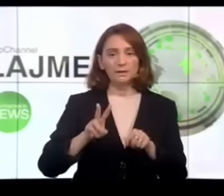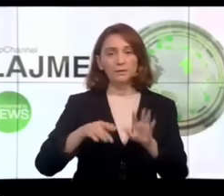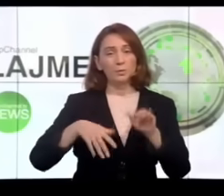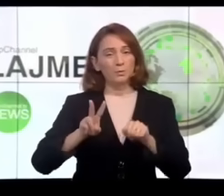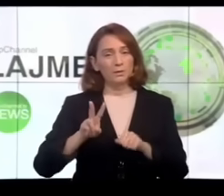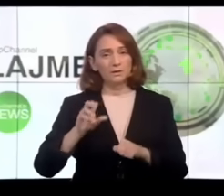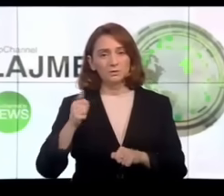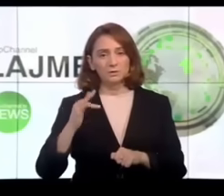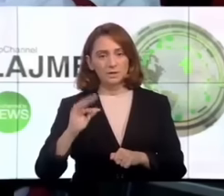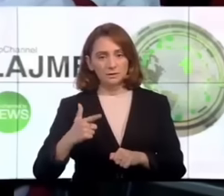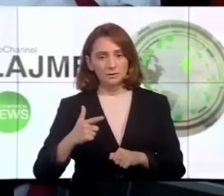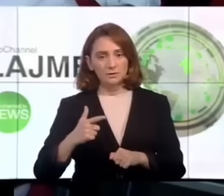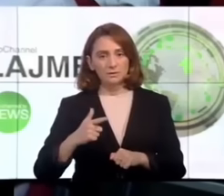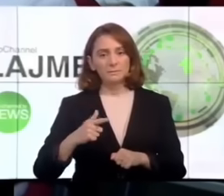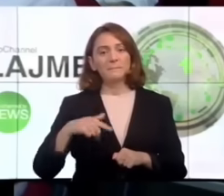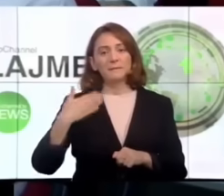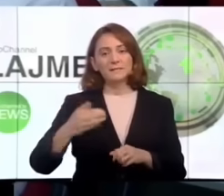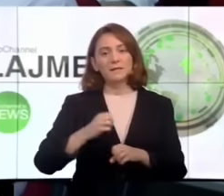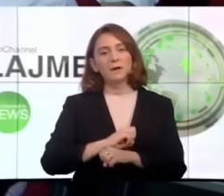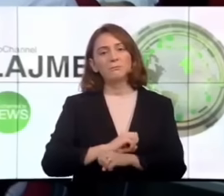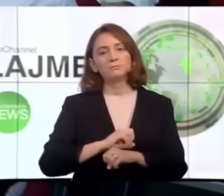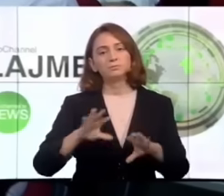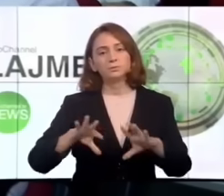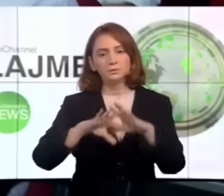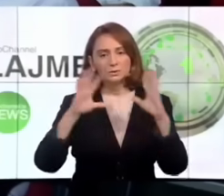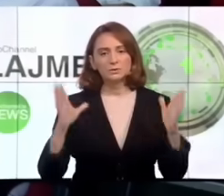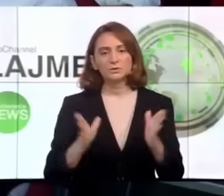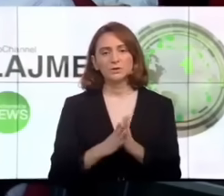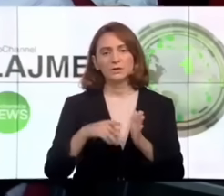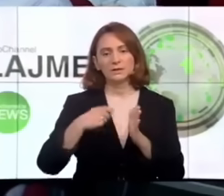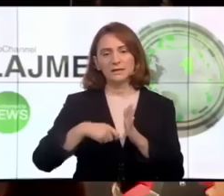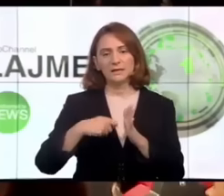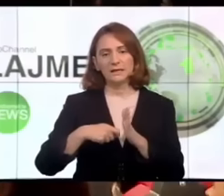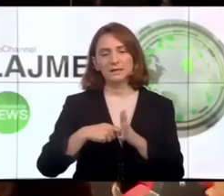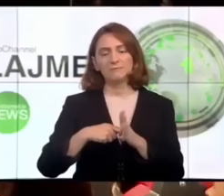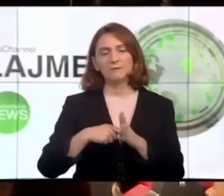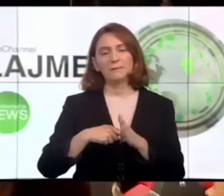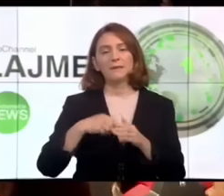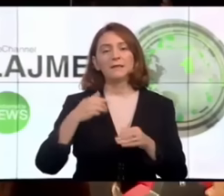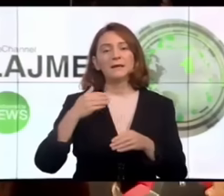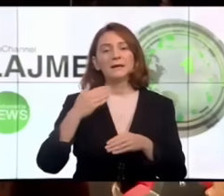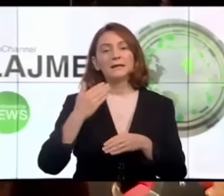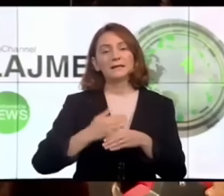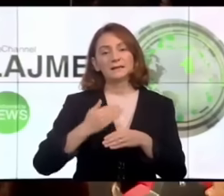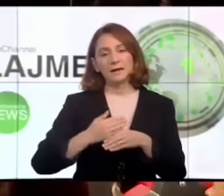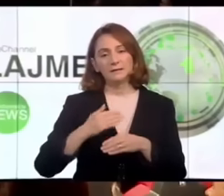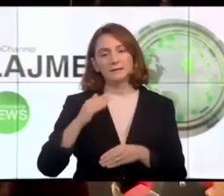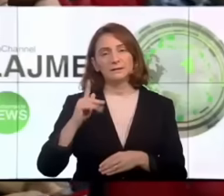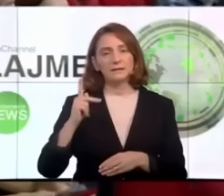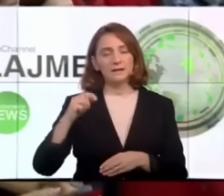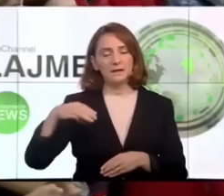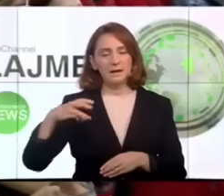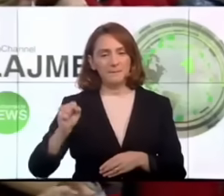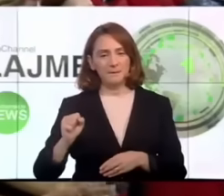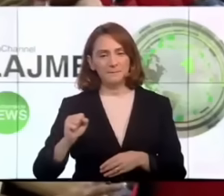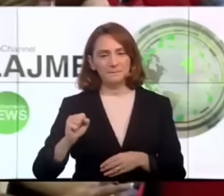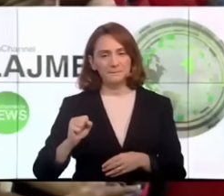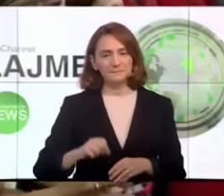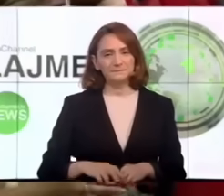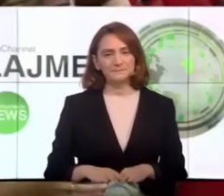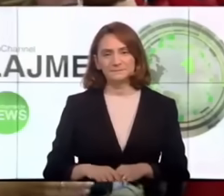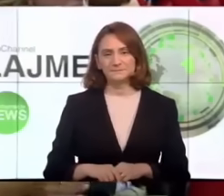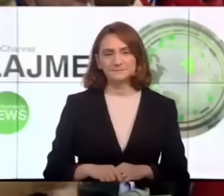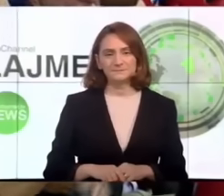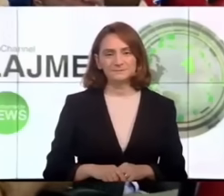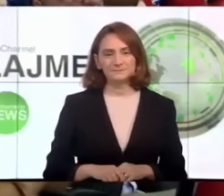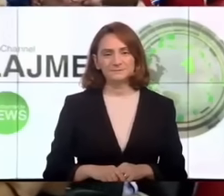në të gjitha kinemat e vendit për të vijuar shfaqjen më pas në kinemat e Ballkanit, Spanjës, Italisë, Austrisë dhe Gjermanisë.